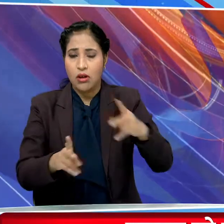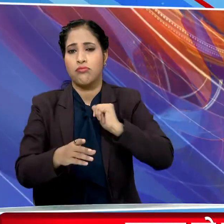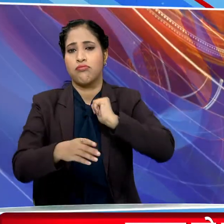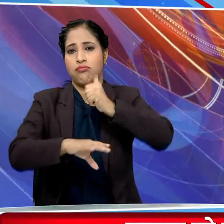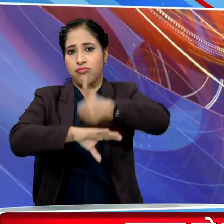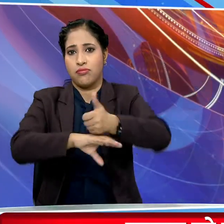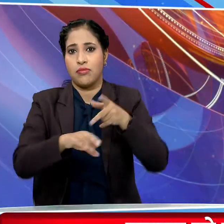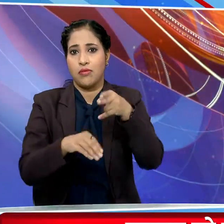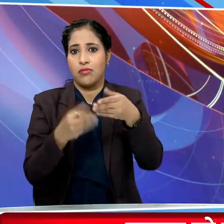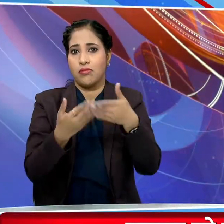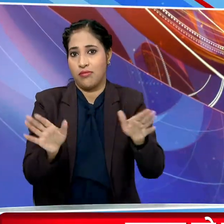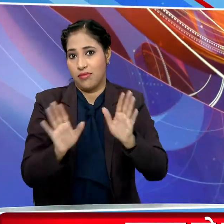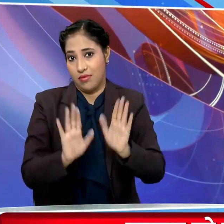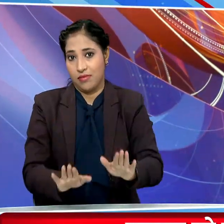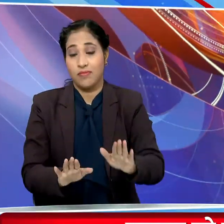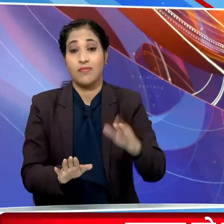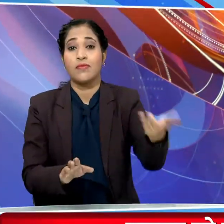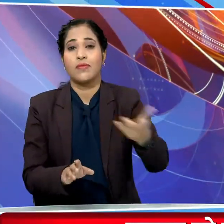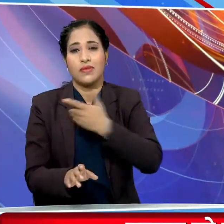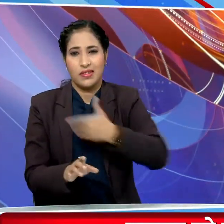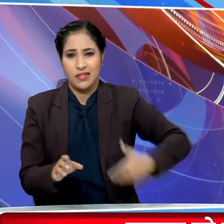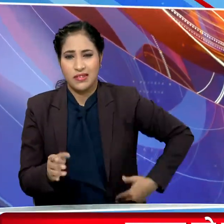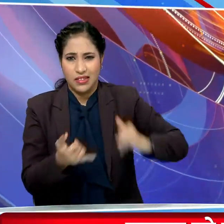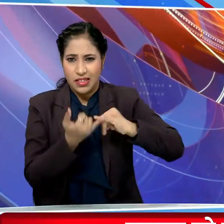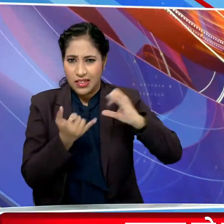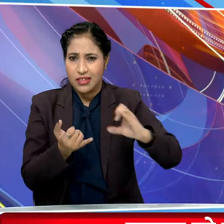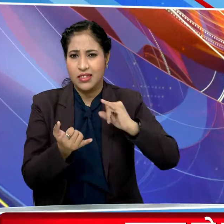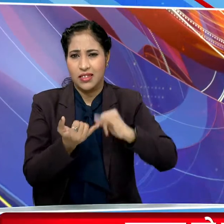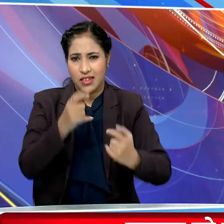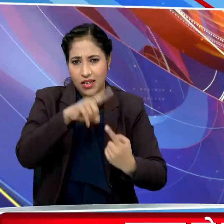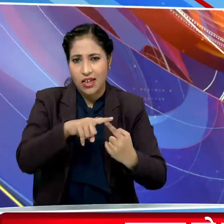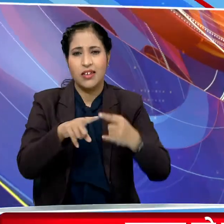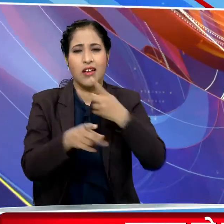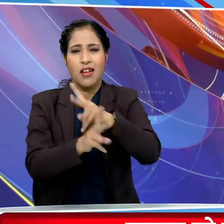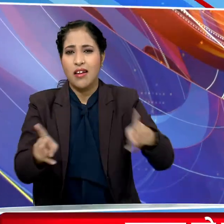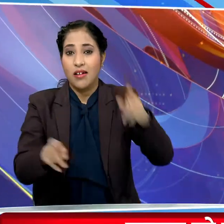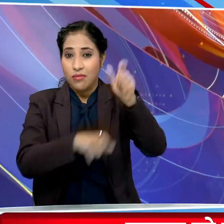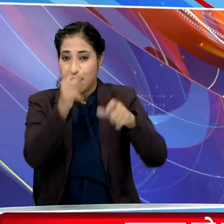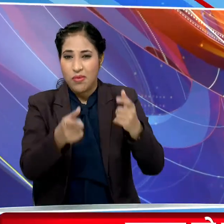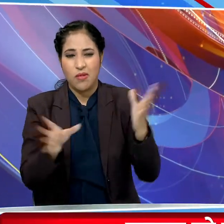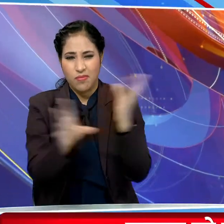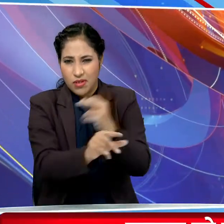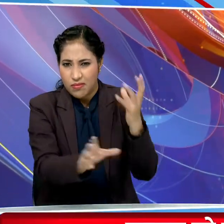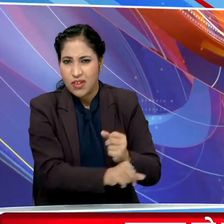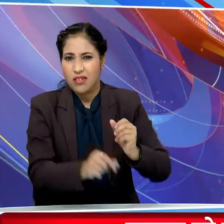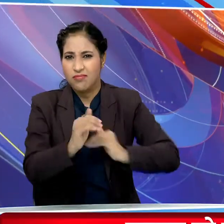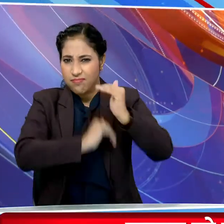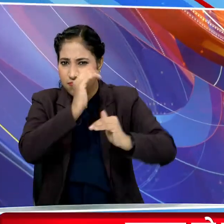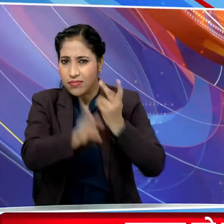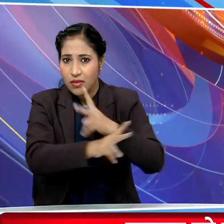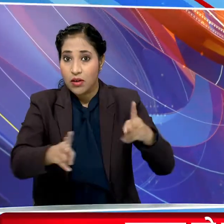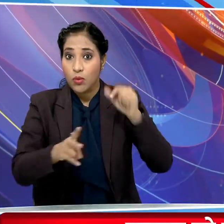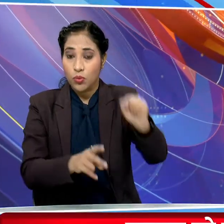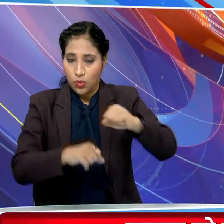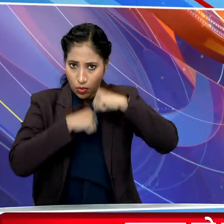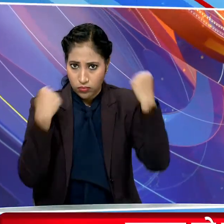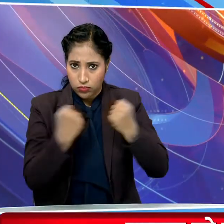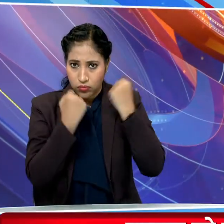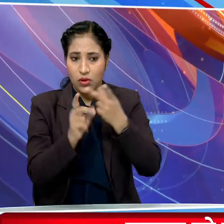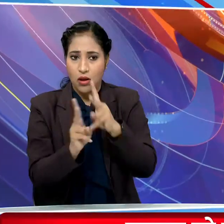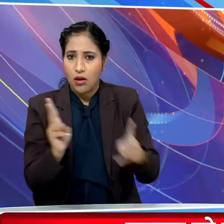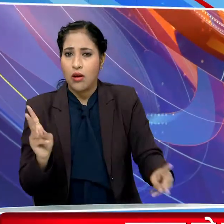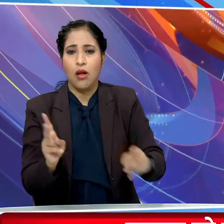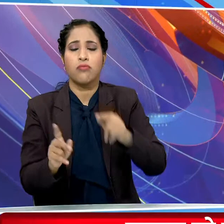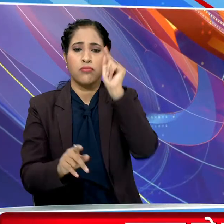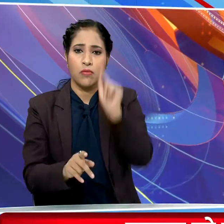लोकार्पण और शिलान्यास। दलित और आदिवासियों सहित वंचित तबके के विकास के लिए किए गए कामों का किया